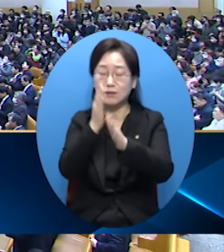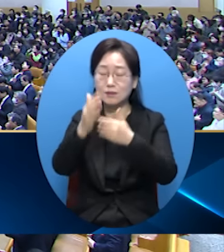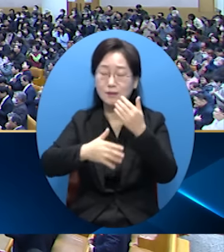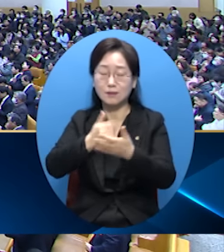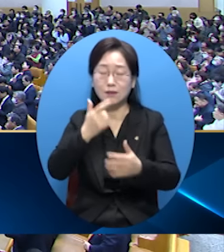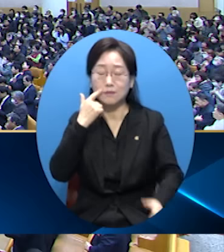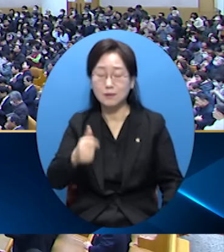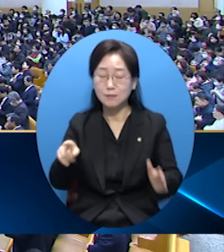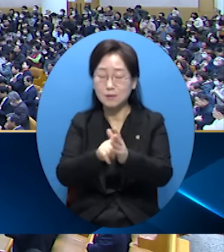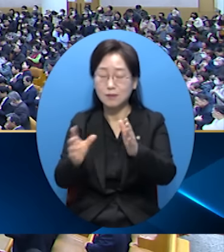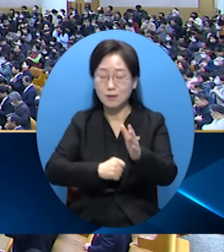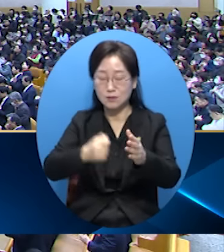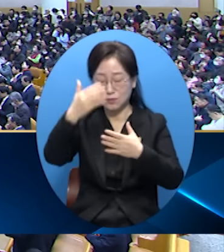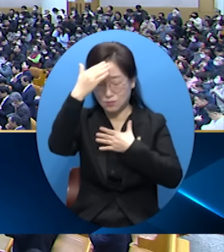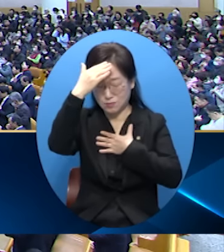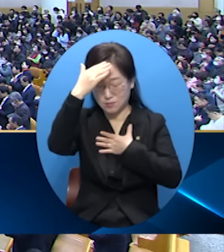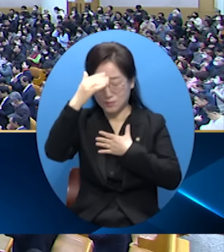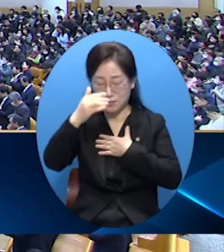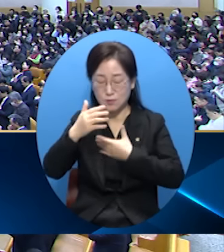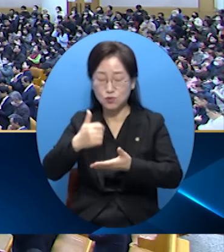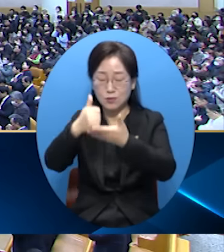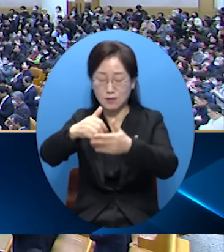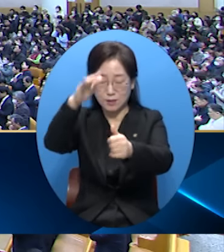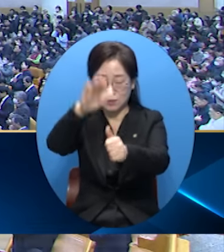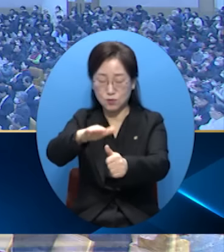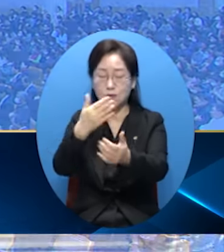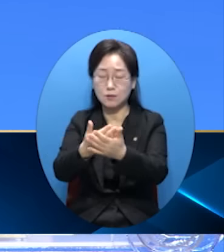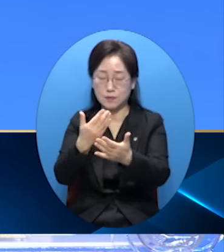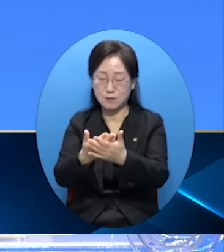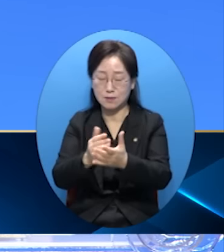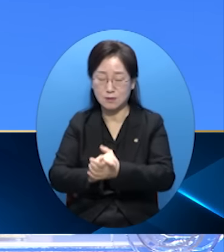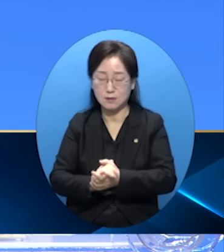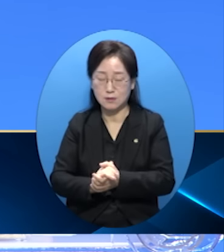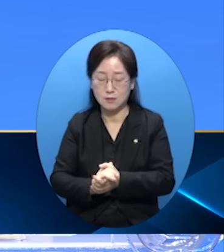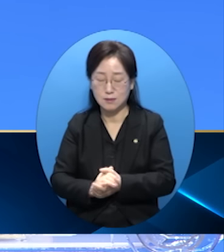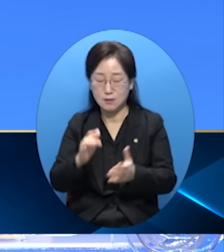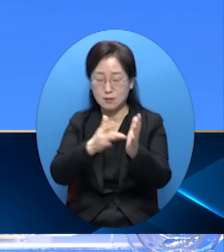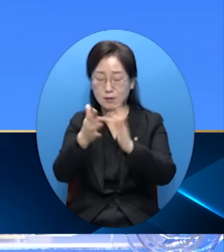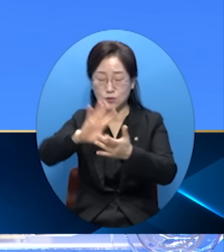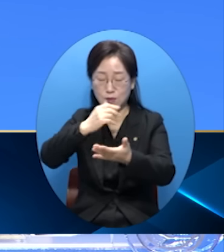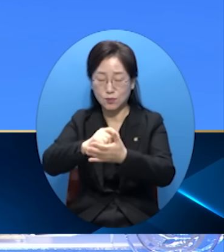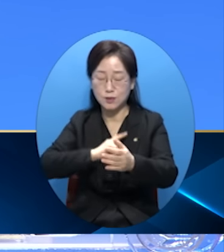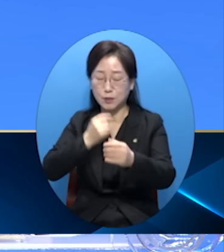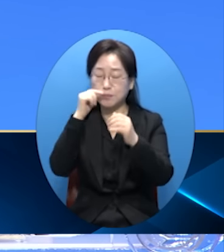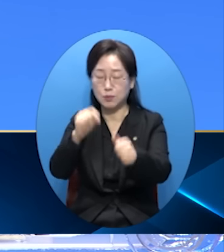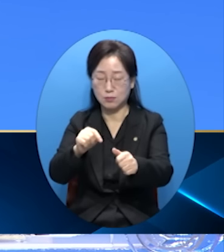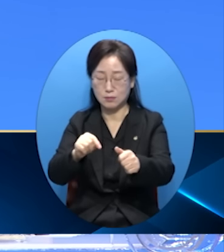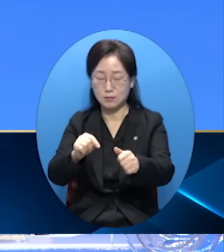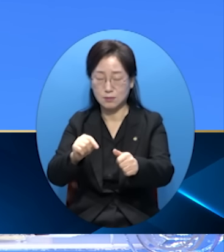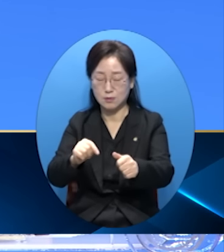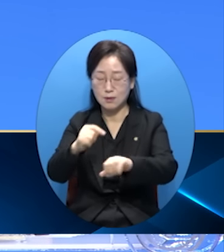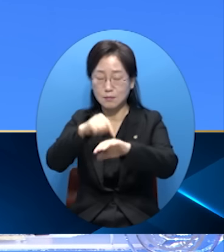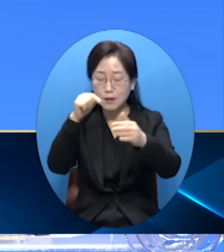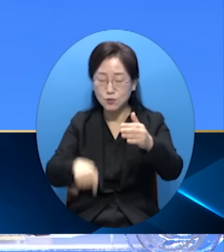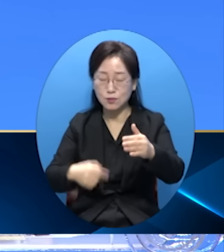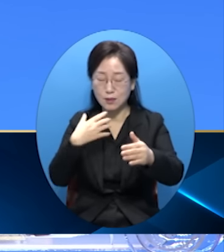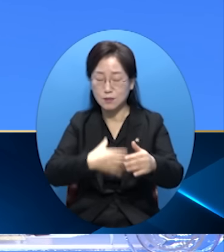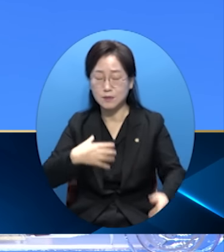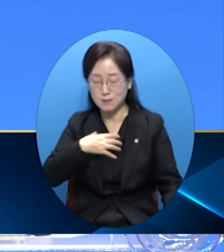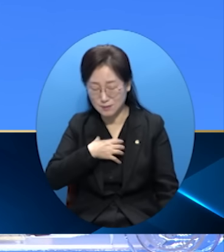아버지, 믿음으로 손 얹고 기도합니다. 주님 안수하여 주시옵소서. 나사렛 예수 그리스도 이름으로 명하노니, 마음속에